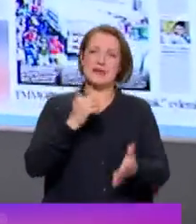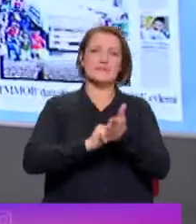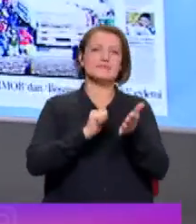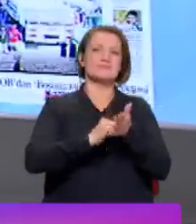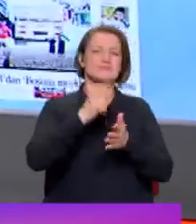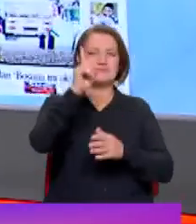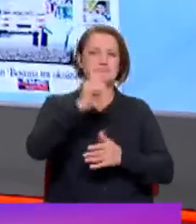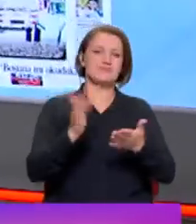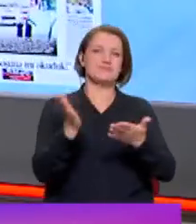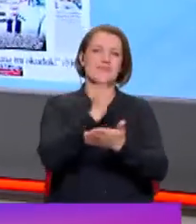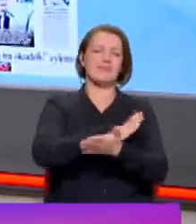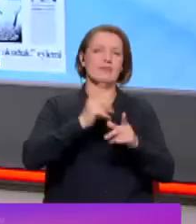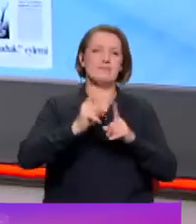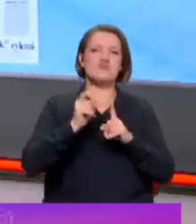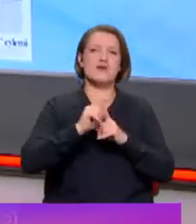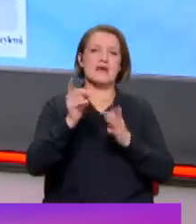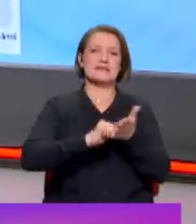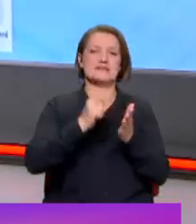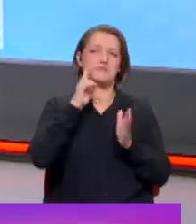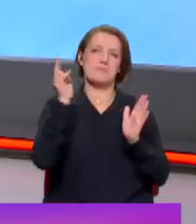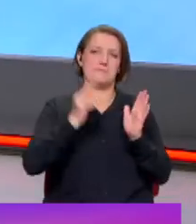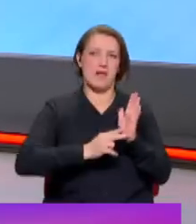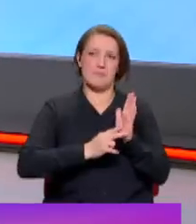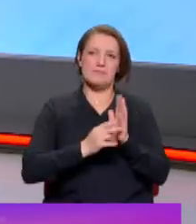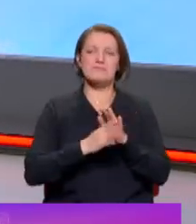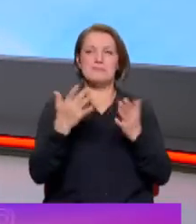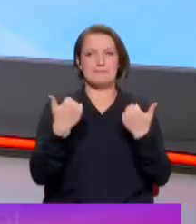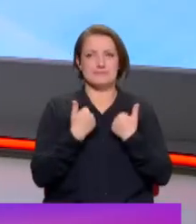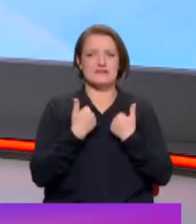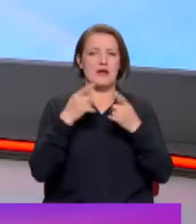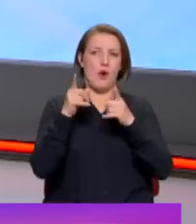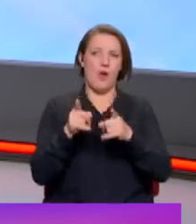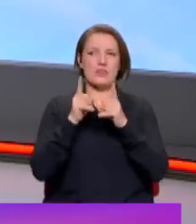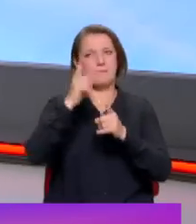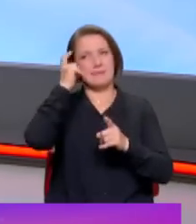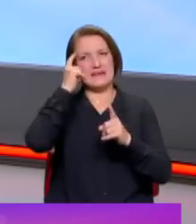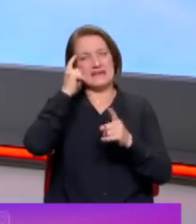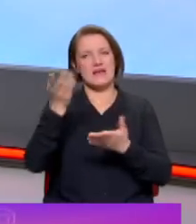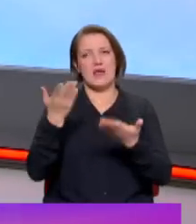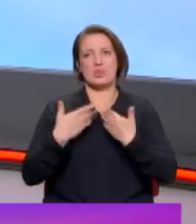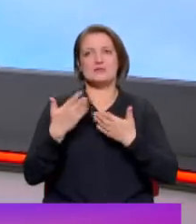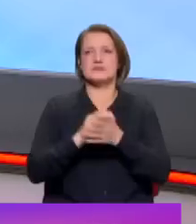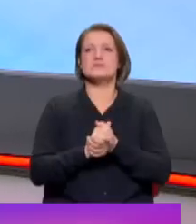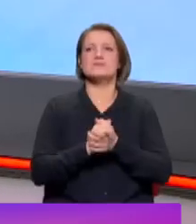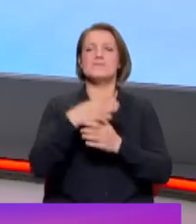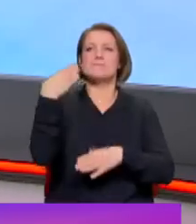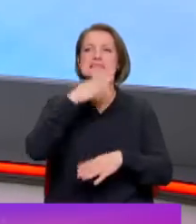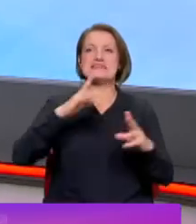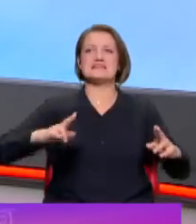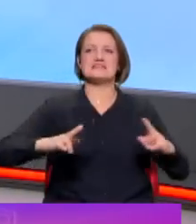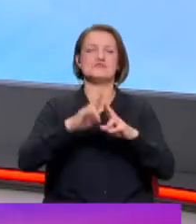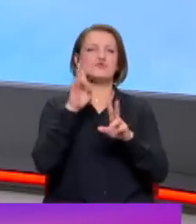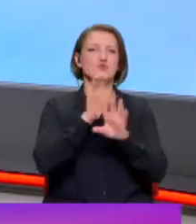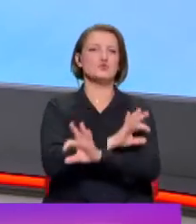gazetesinin ilk sayfasından okuyalım alınmış mı alınmamış mı Bize oradaki bilgi söylesin Mısır'daki Zirve